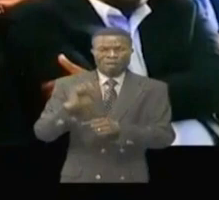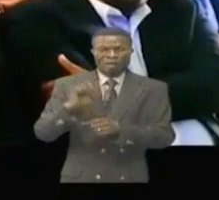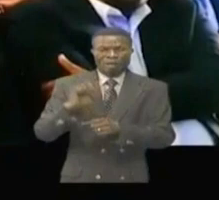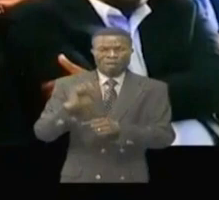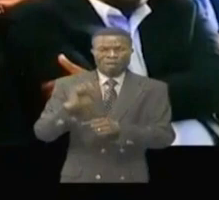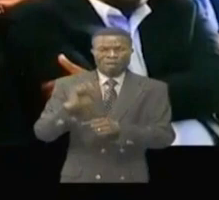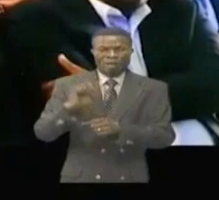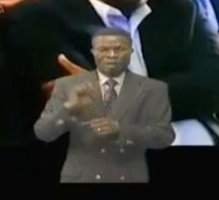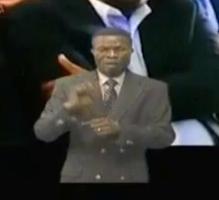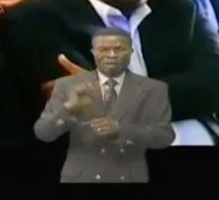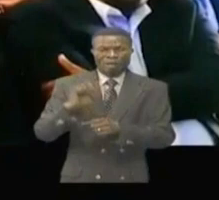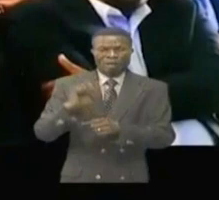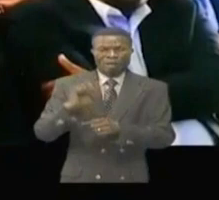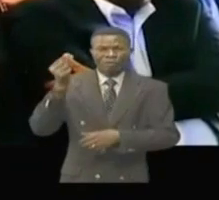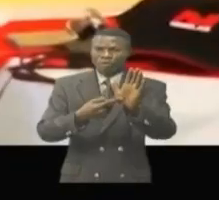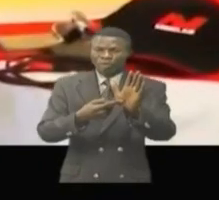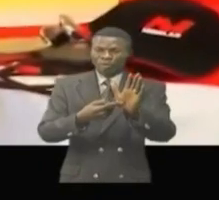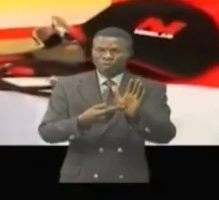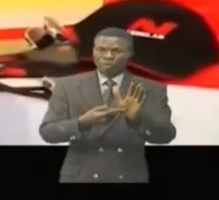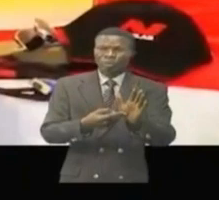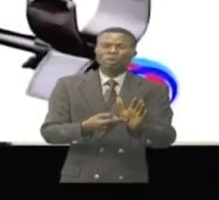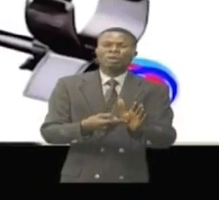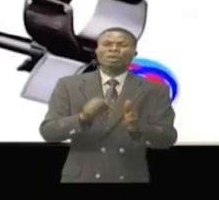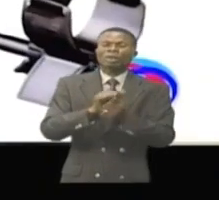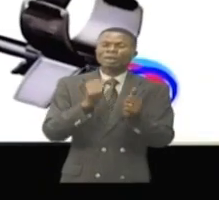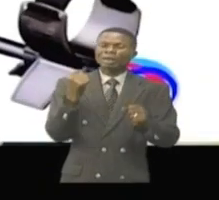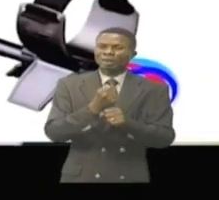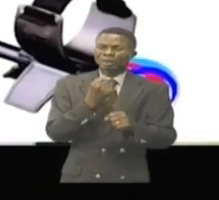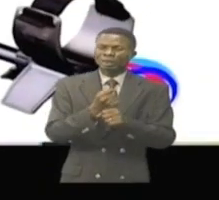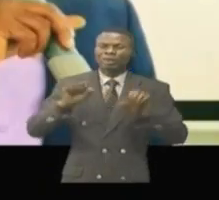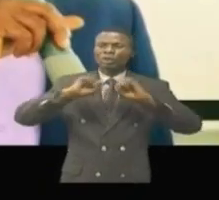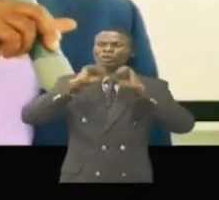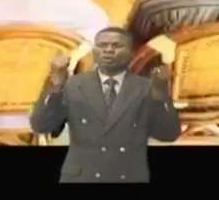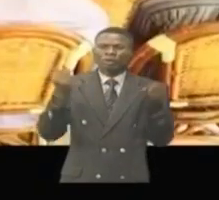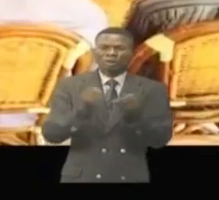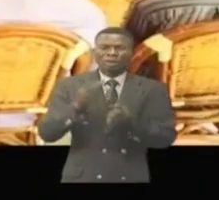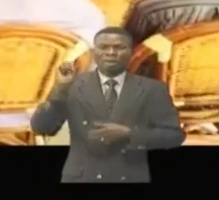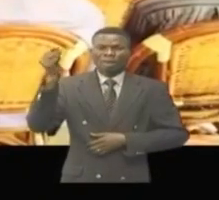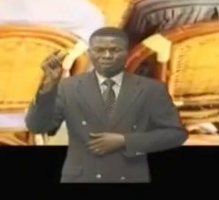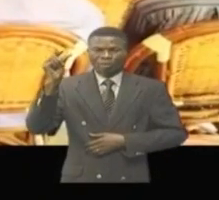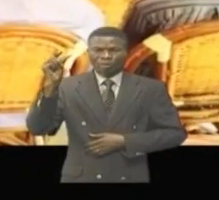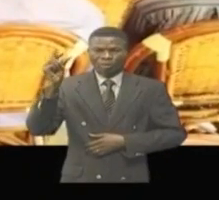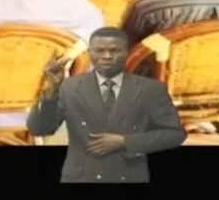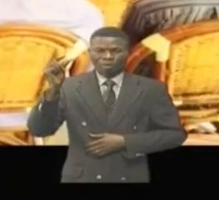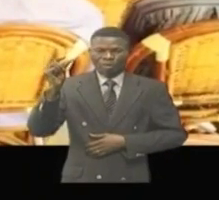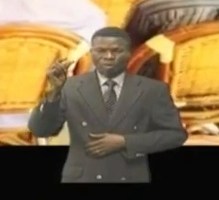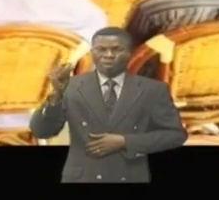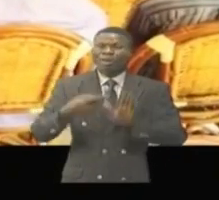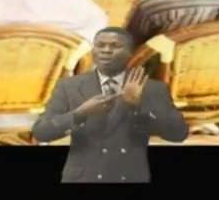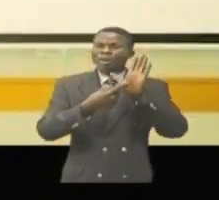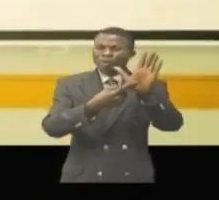but de présenter Détecteur, une œuvre de la société Minelab dont la